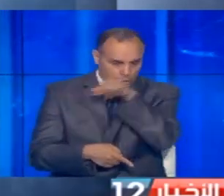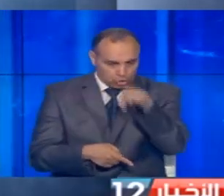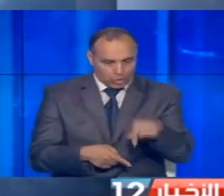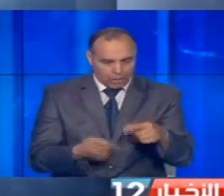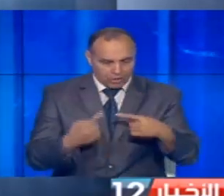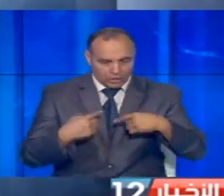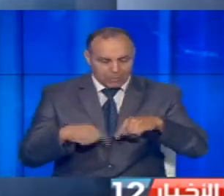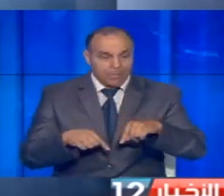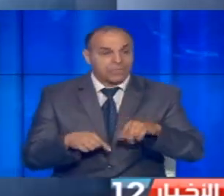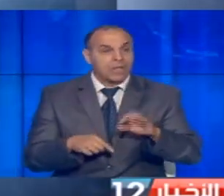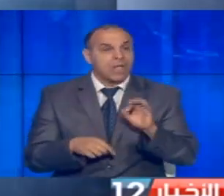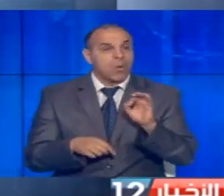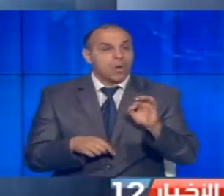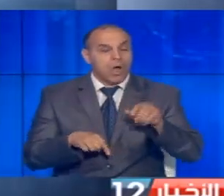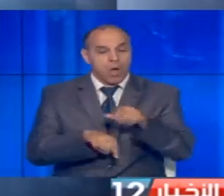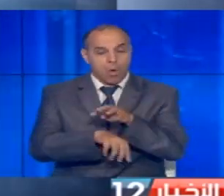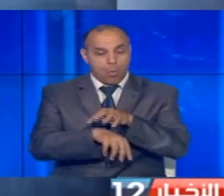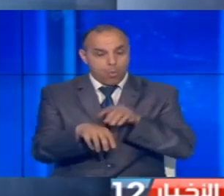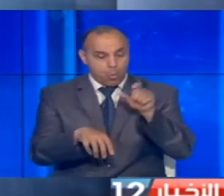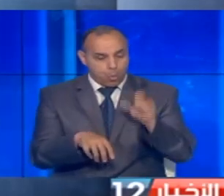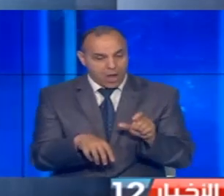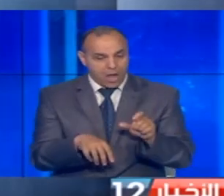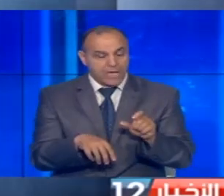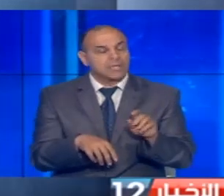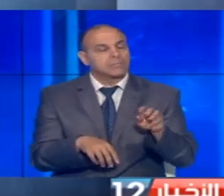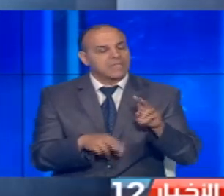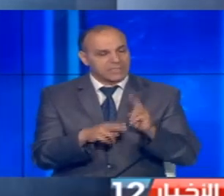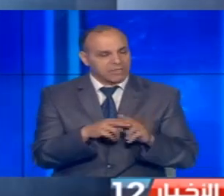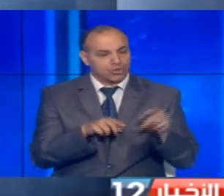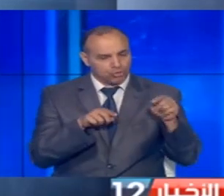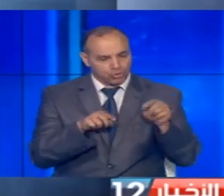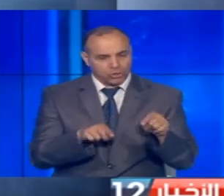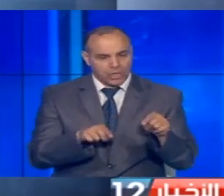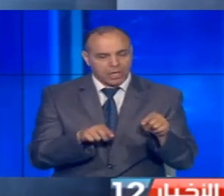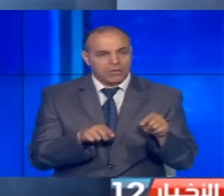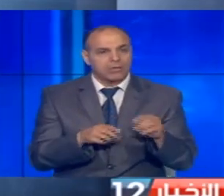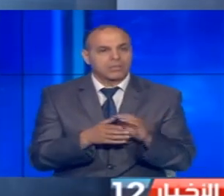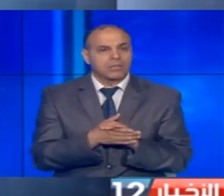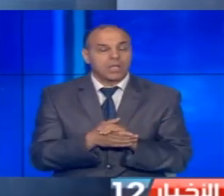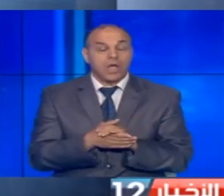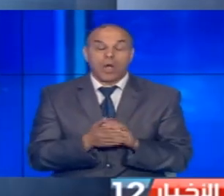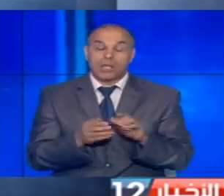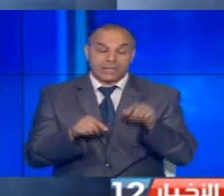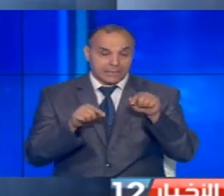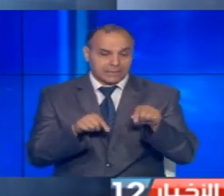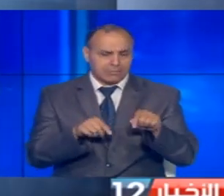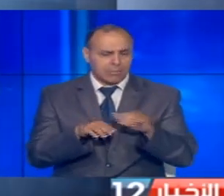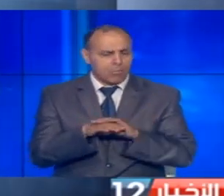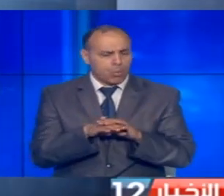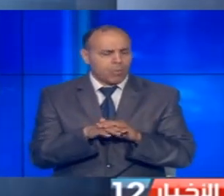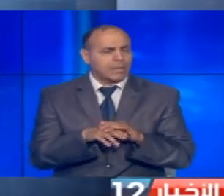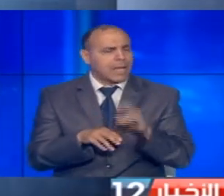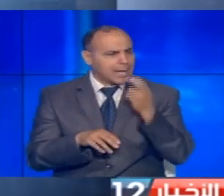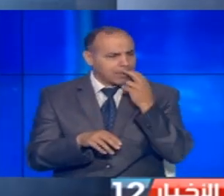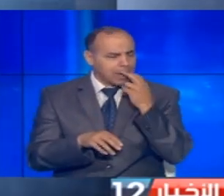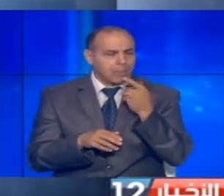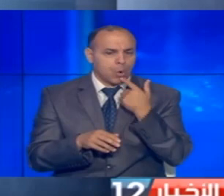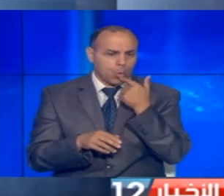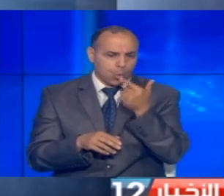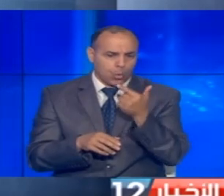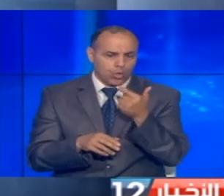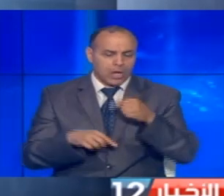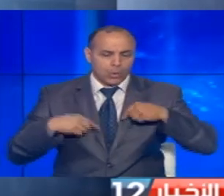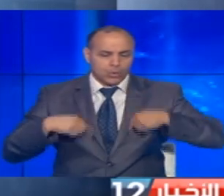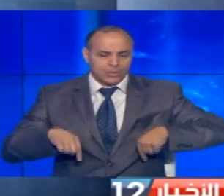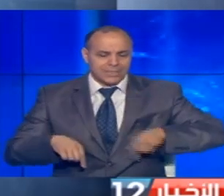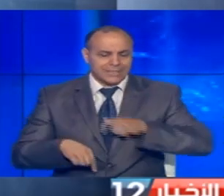موجودة غادي والسيد والي الجهة، معناها تم استعراض الوضع الامني كامل بصفه عامه. وبالمناسبه هذه زاد اذن السيد